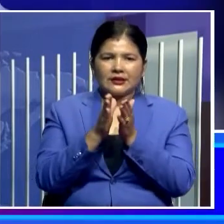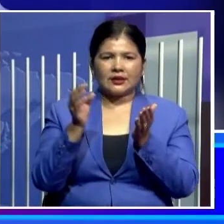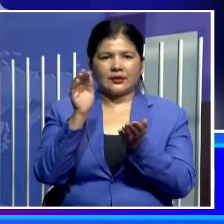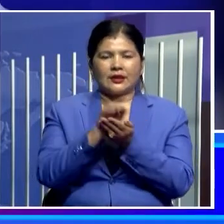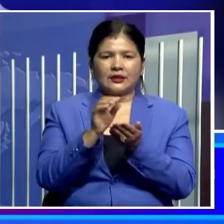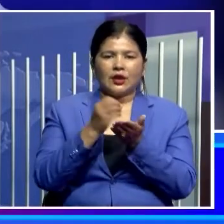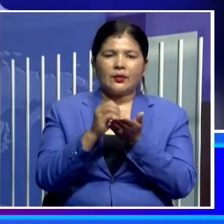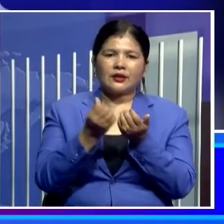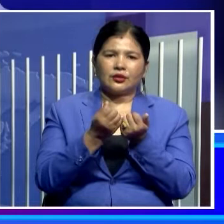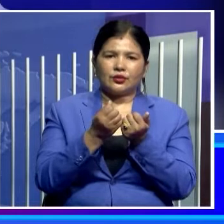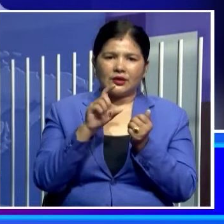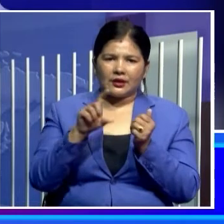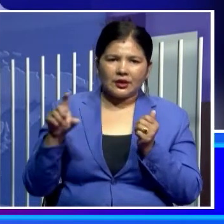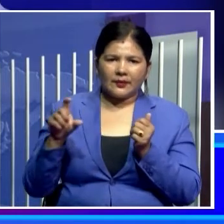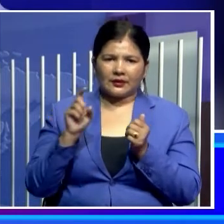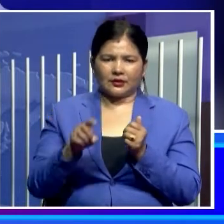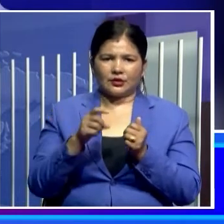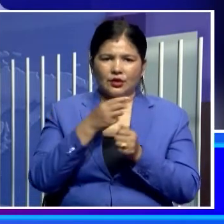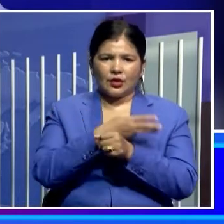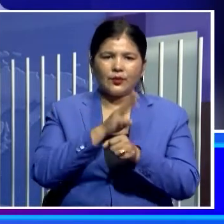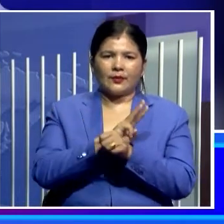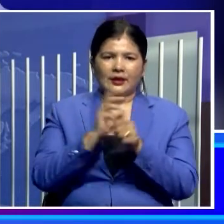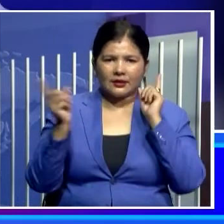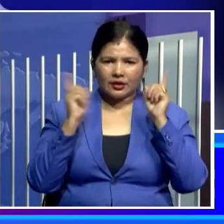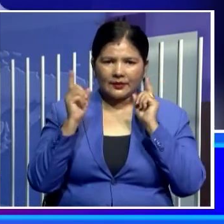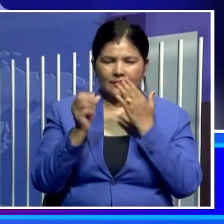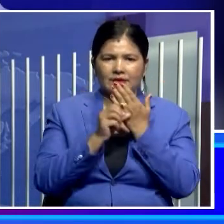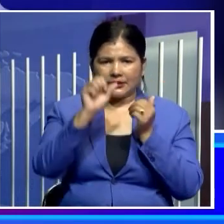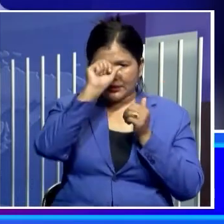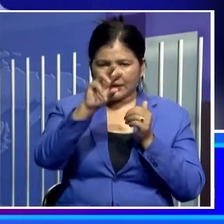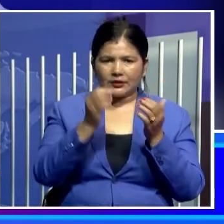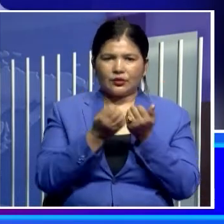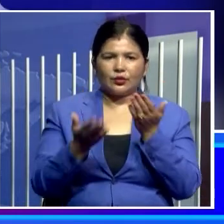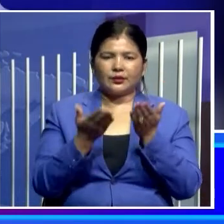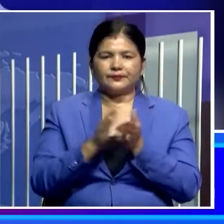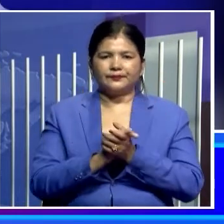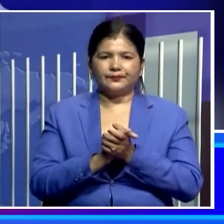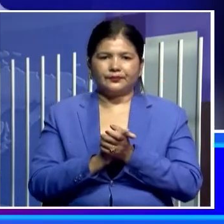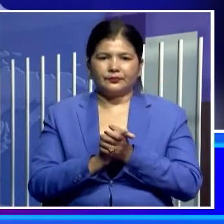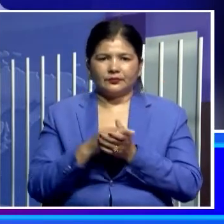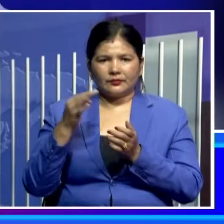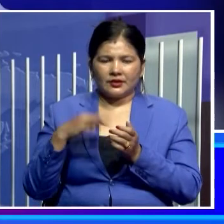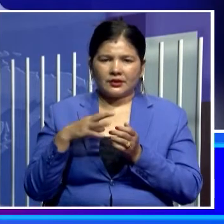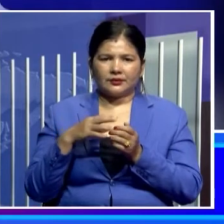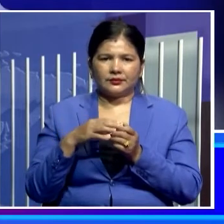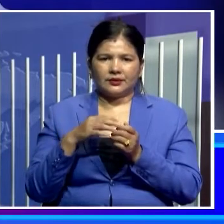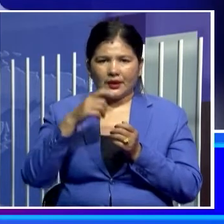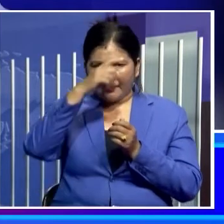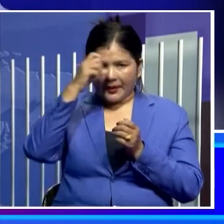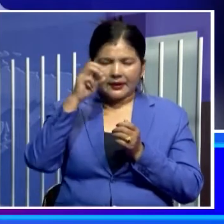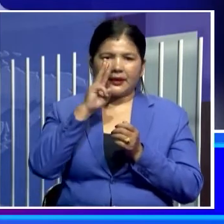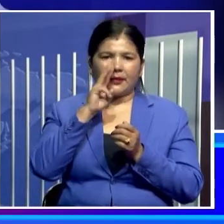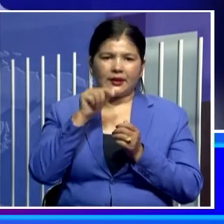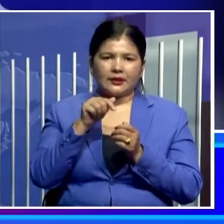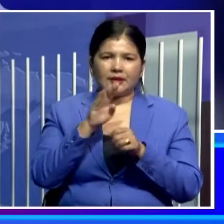प्रयास गर्नुहोला र नेपालगञ्ज उपमहानगरपालिकाको पछिल्लो परिणामको जानकारी गराइदिनुहोस् न। निश्चय नै पुरुषोत्तमजी, बाँकेमा यति